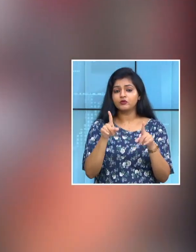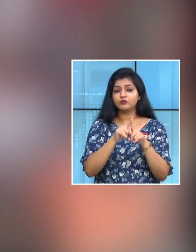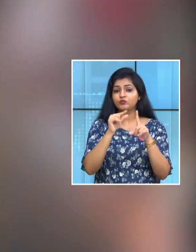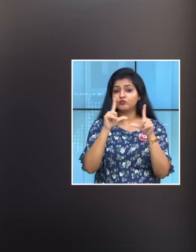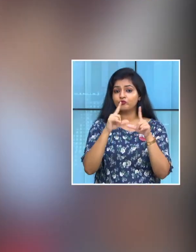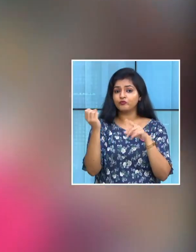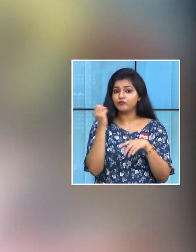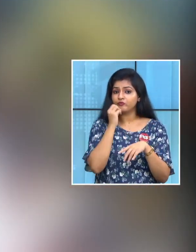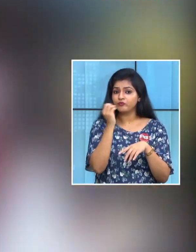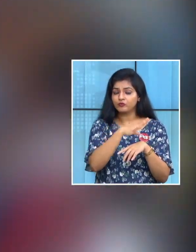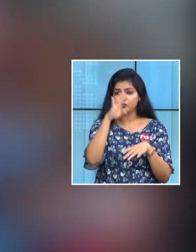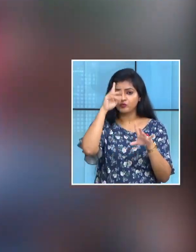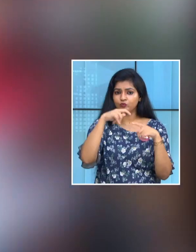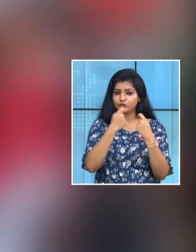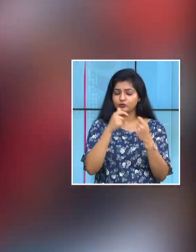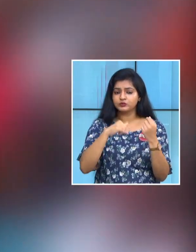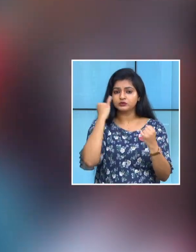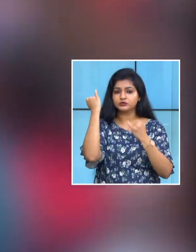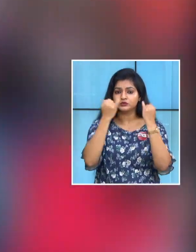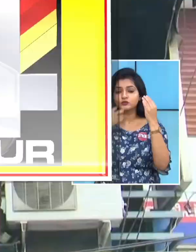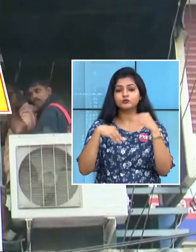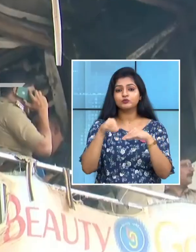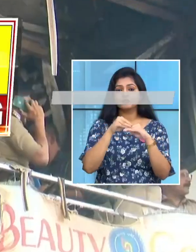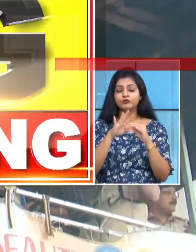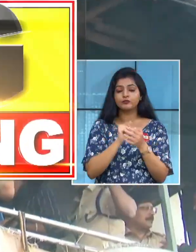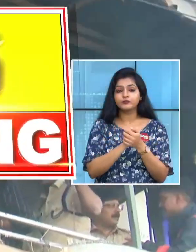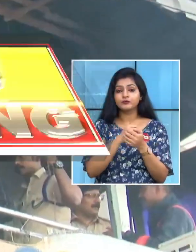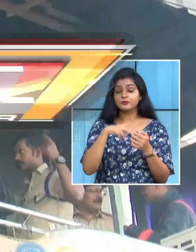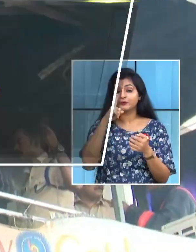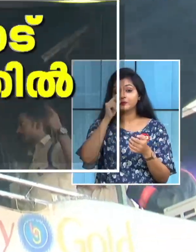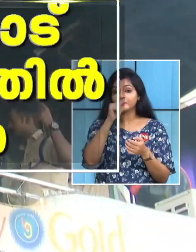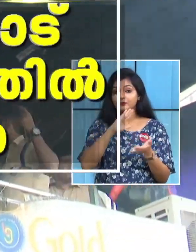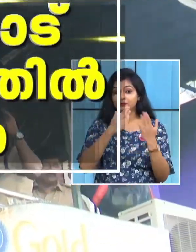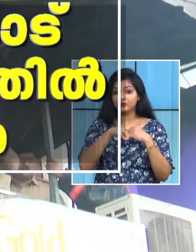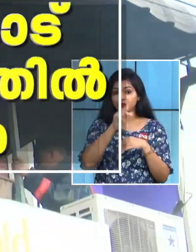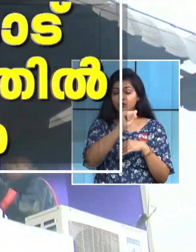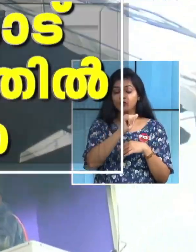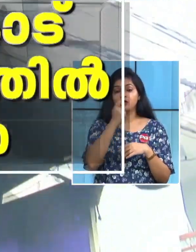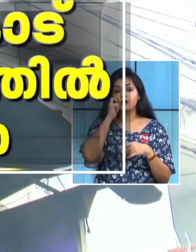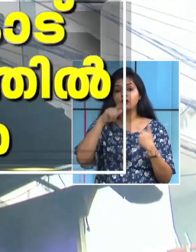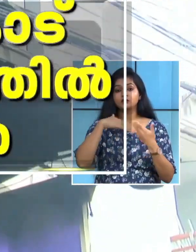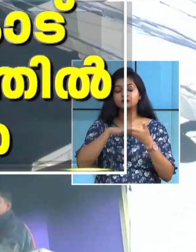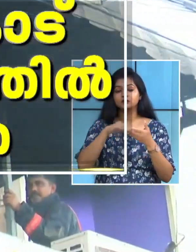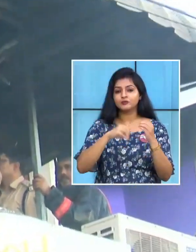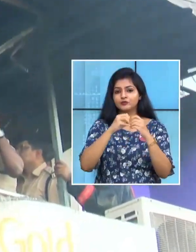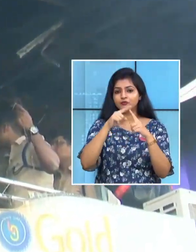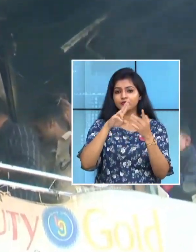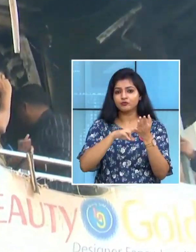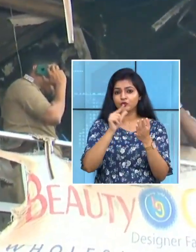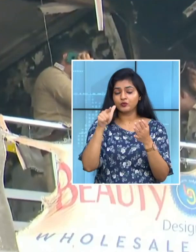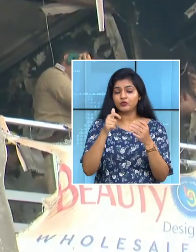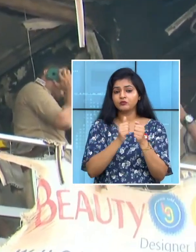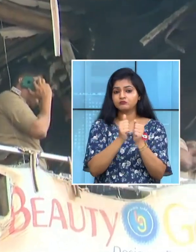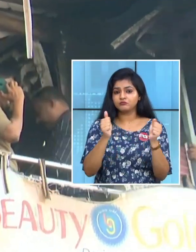ആ മേഖല കേന്ദ്രീകരിച്ച് അന്വേഷണം പോലീസ് നടത്തിയത്. വൈഷ്ണയുടെ ഭർത്താവ് ബിനു, നരുവമ്പാട് സ്വദേശിയാണ് ബിനുവുമായി വൈഷ്ണ അകൽച്ചയിലായിരുന്നു